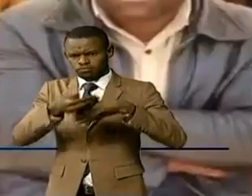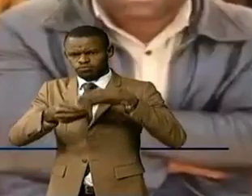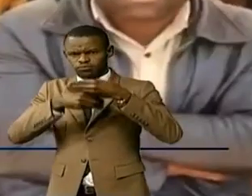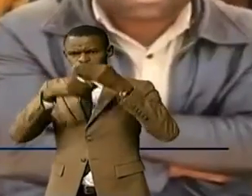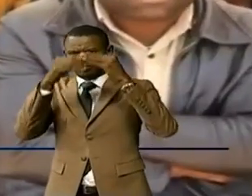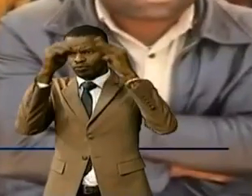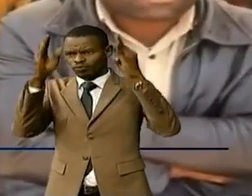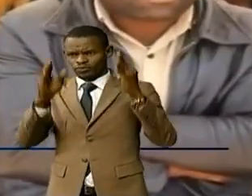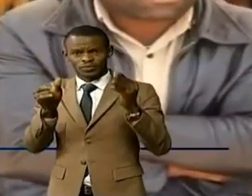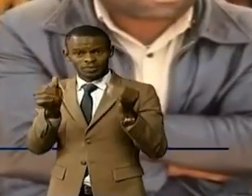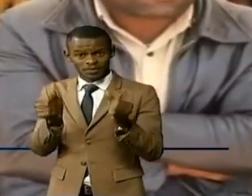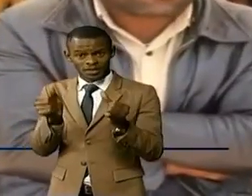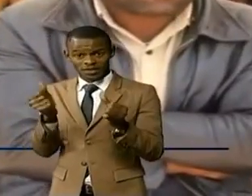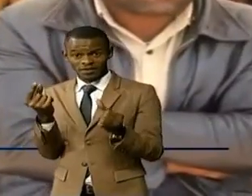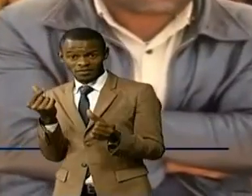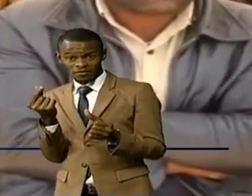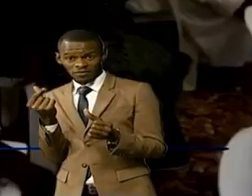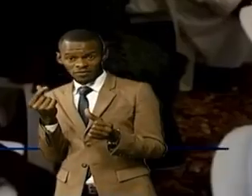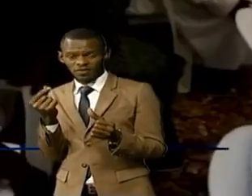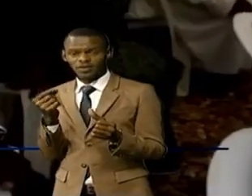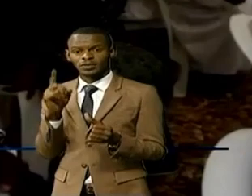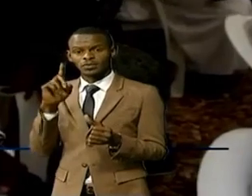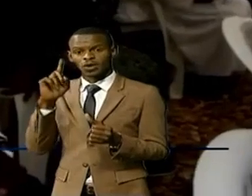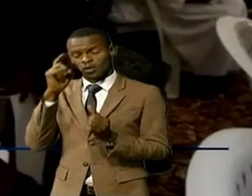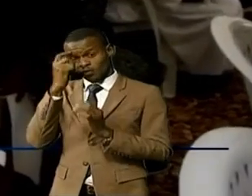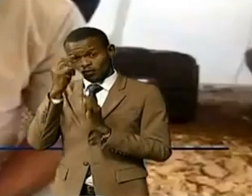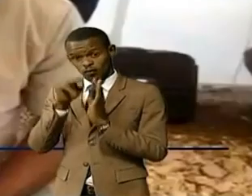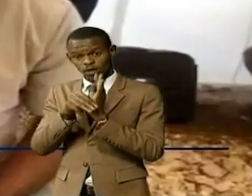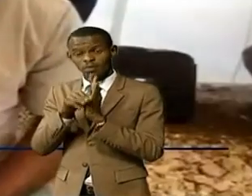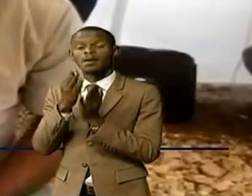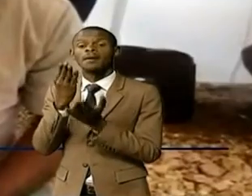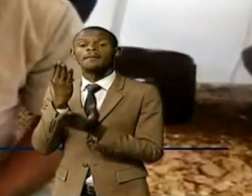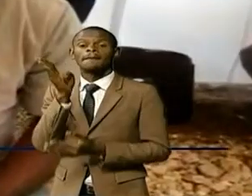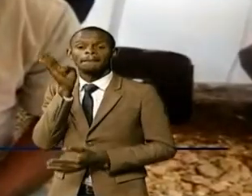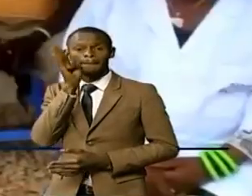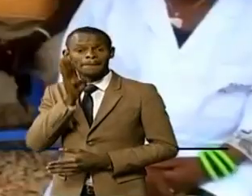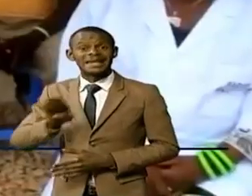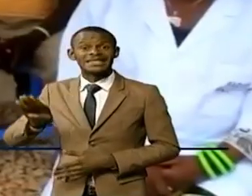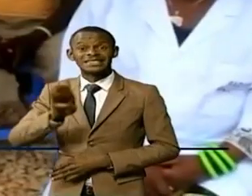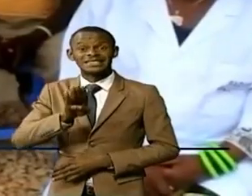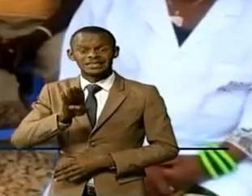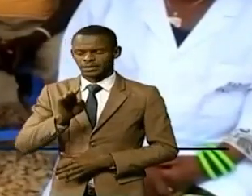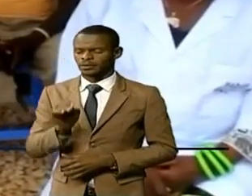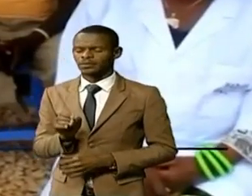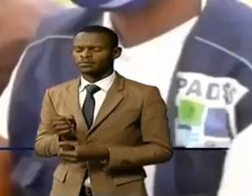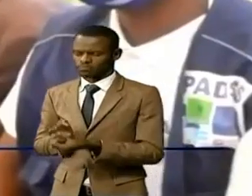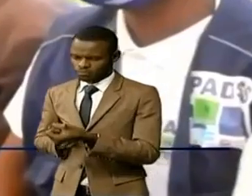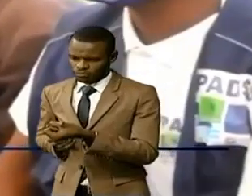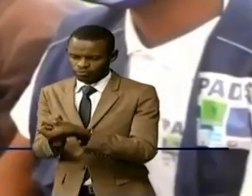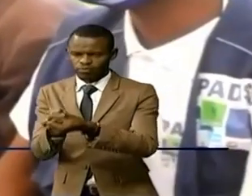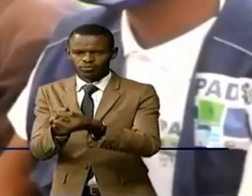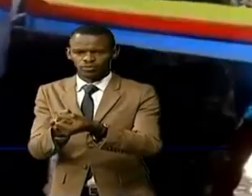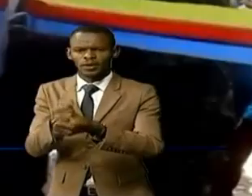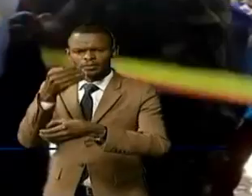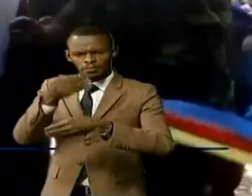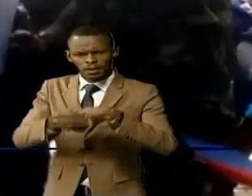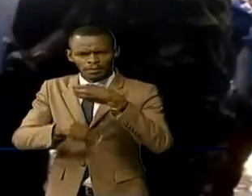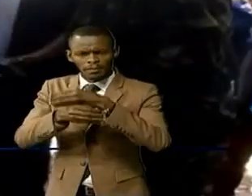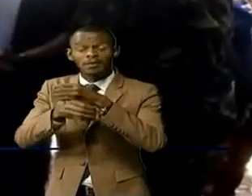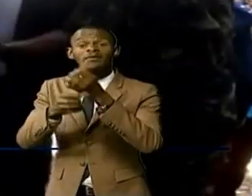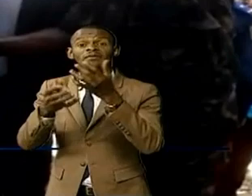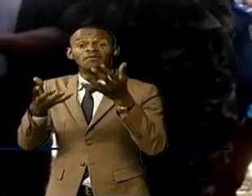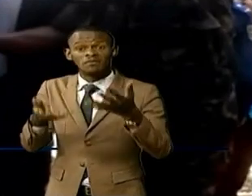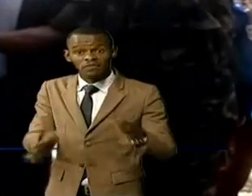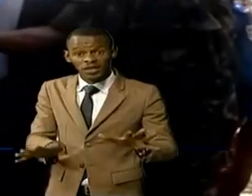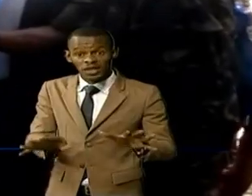cérémonie d'inauguration de cet ouvrage exécuté par l'ULB Coopération dans le projet PADIS a été effective le 28 octobre 2021. C'est l'administrateur